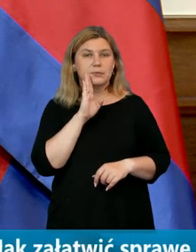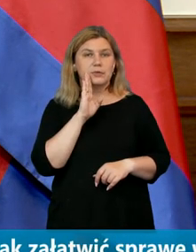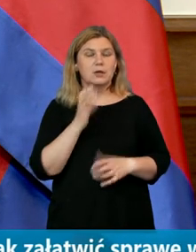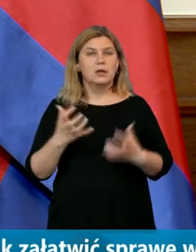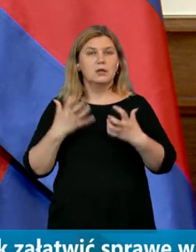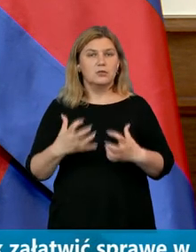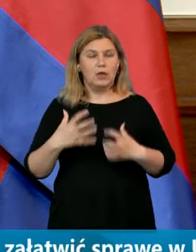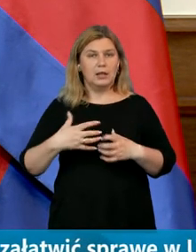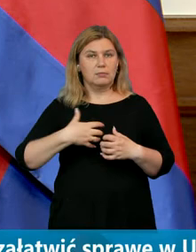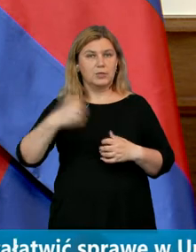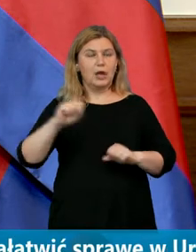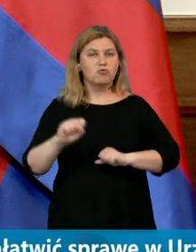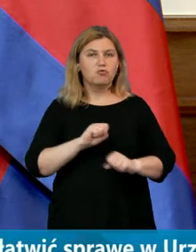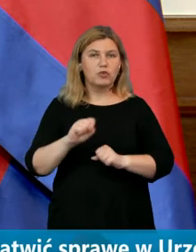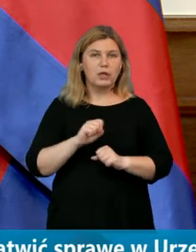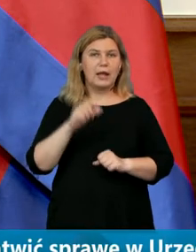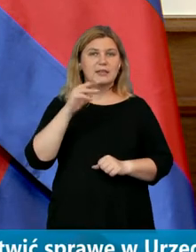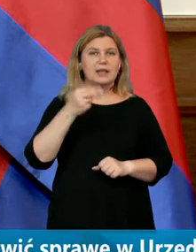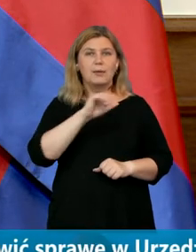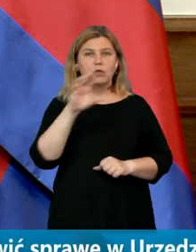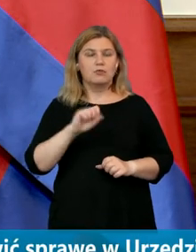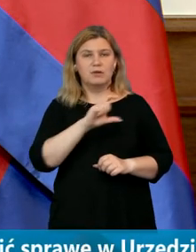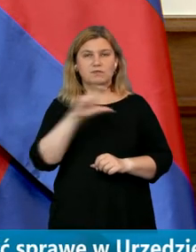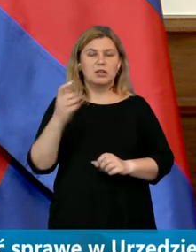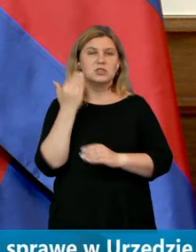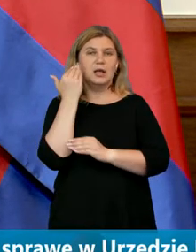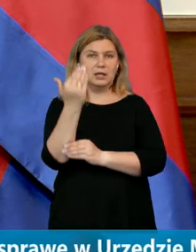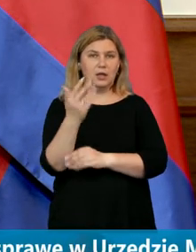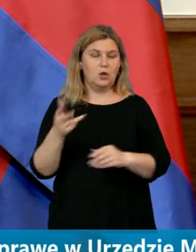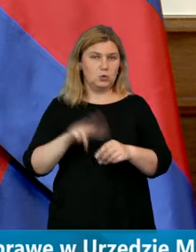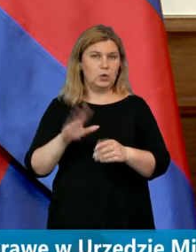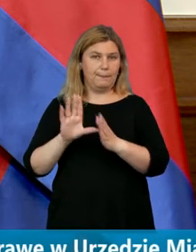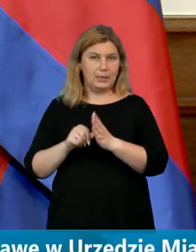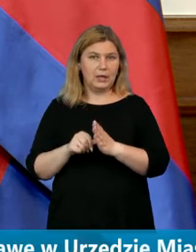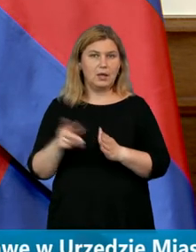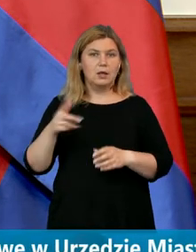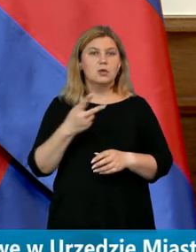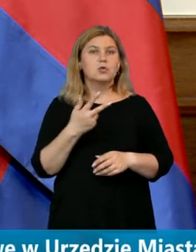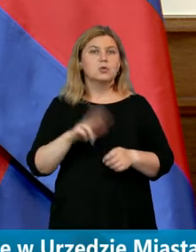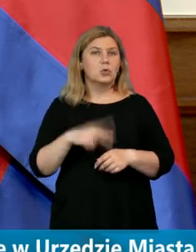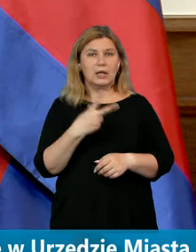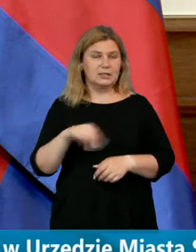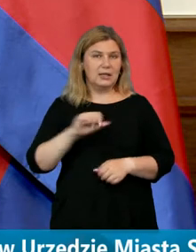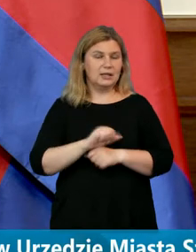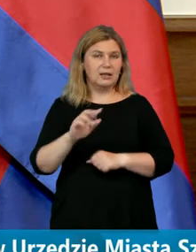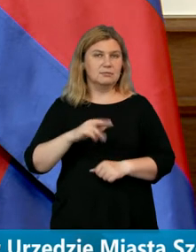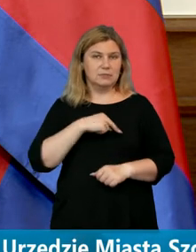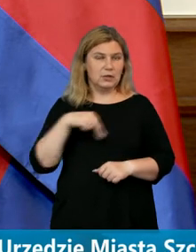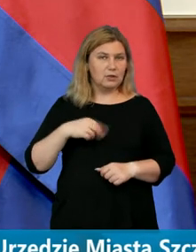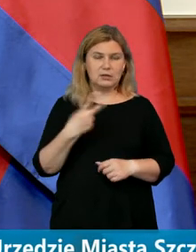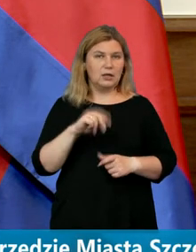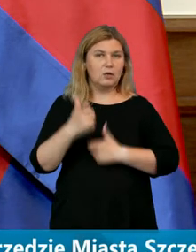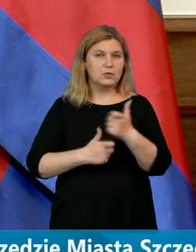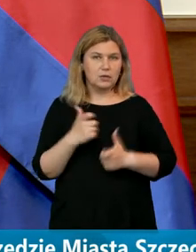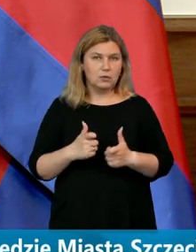chcieli pobierać czynsz za nabrzeża podczas regaty to ship races, te, które są miejskie oczywiście, bo za te, które nie są nasze, płacimy. Tego nie robimy po